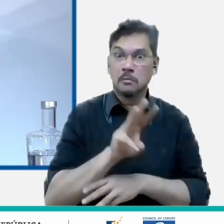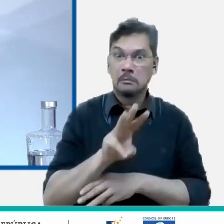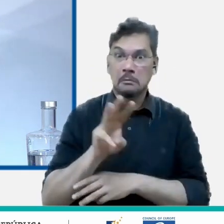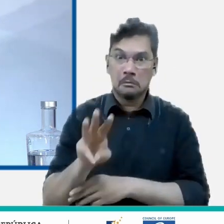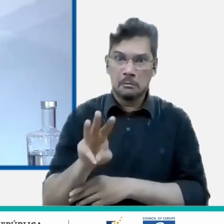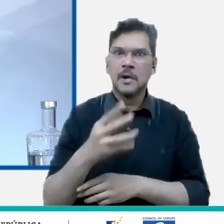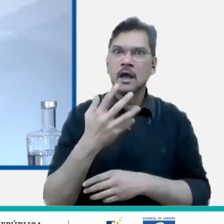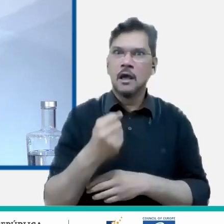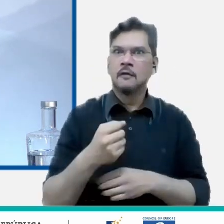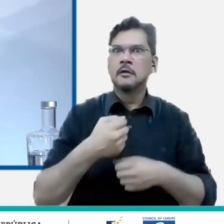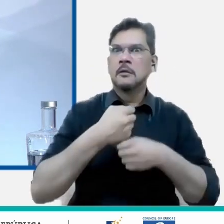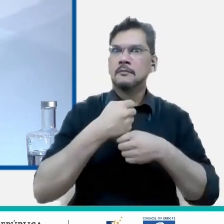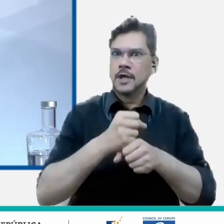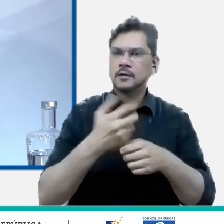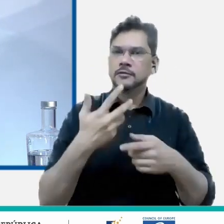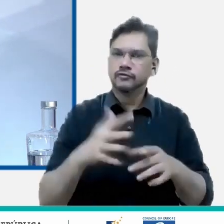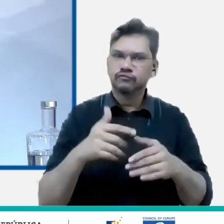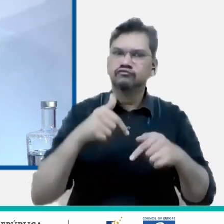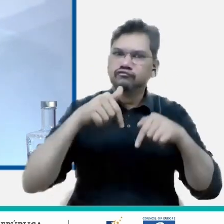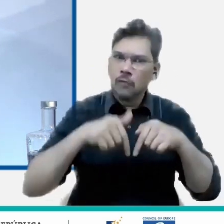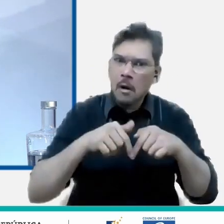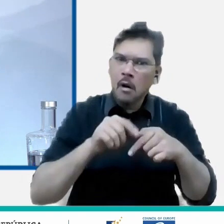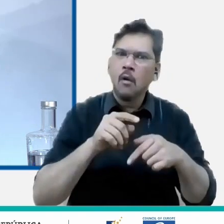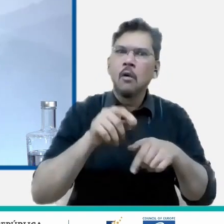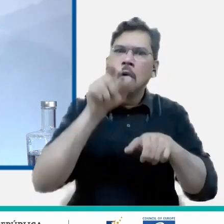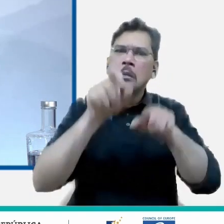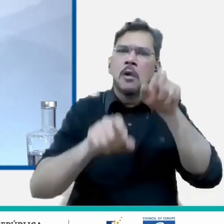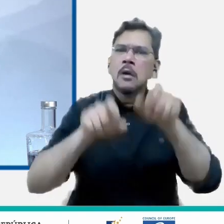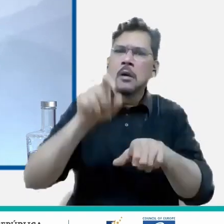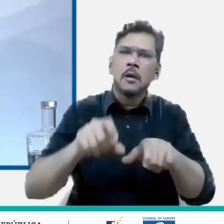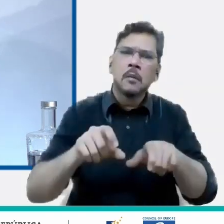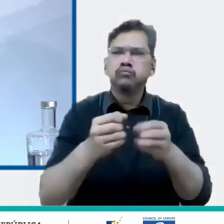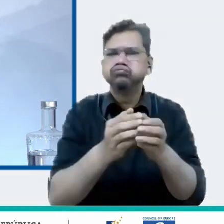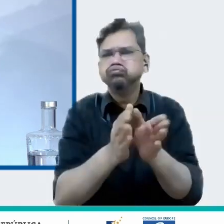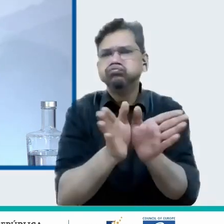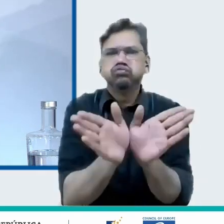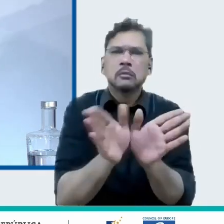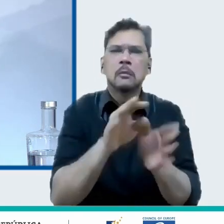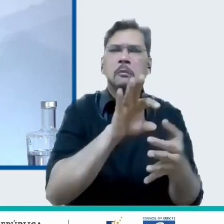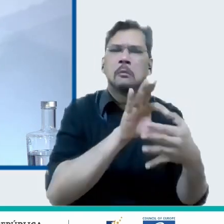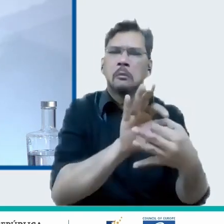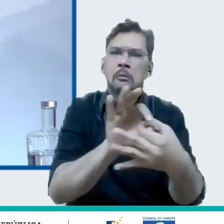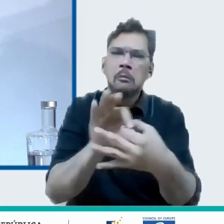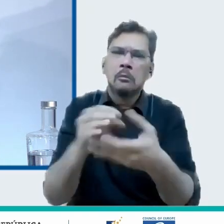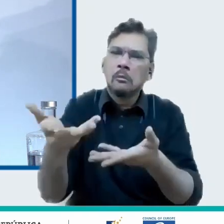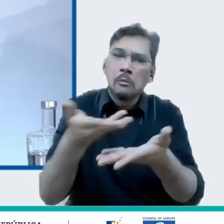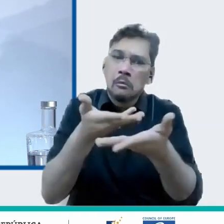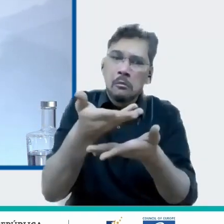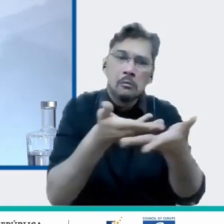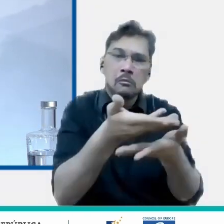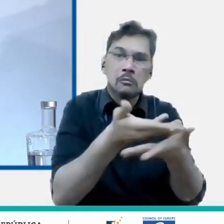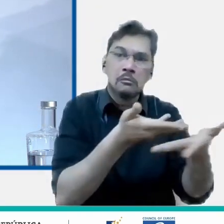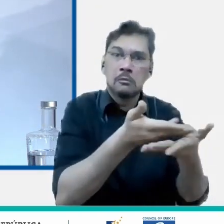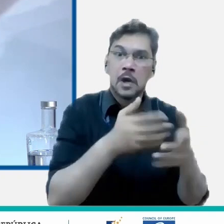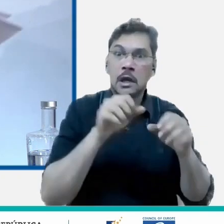вот впереди стоит задача, чтобы вот эта единая информационная система и центр мониторинга, они объединились в один. Вот,